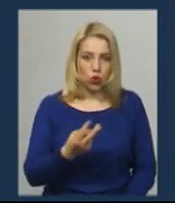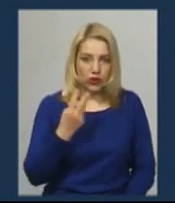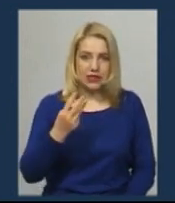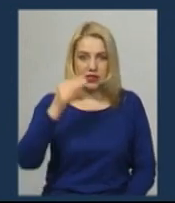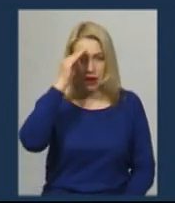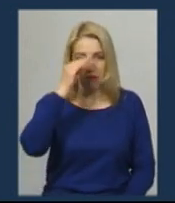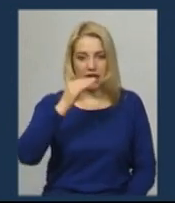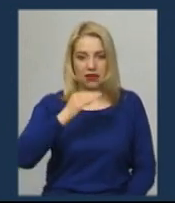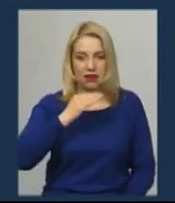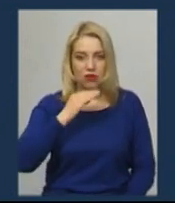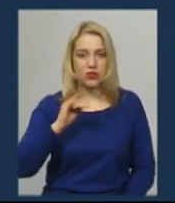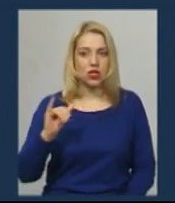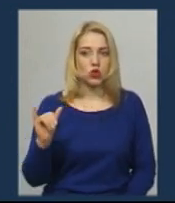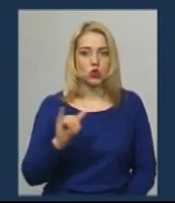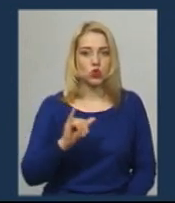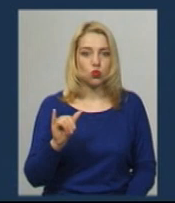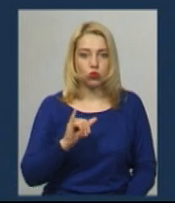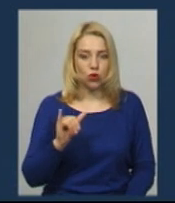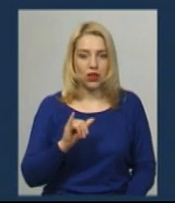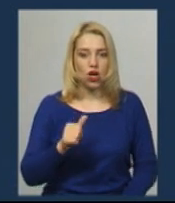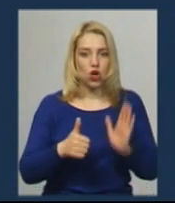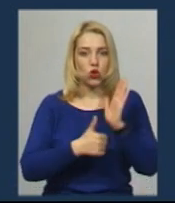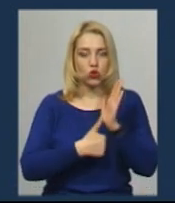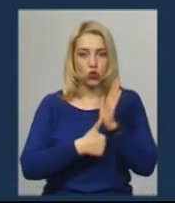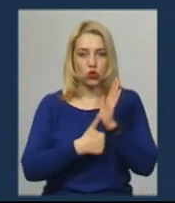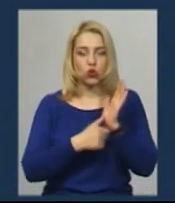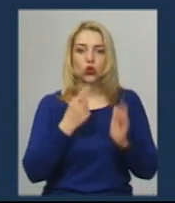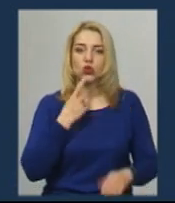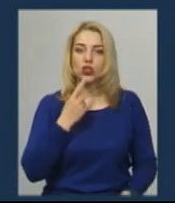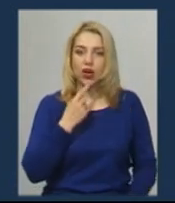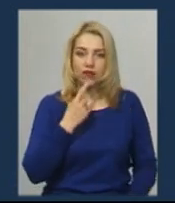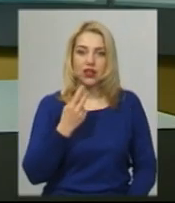суботу 6 червня 2020 року.